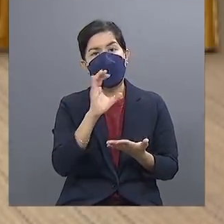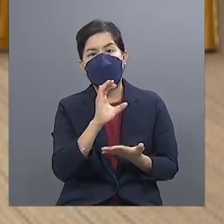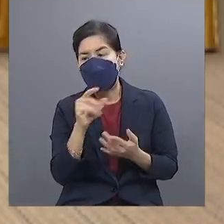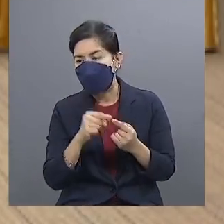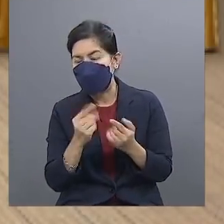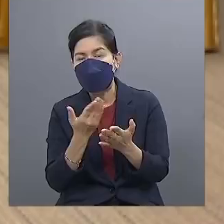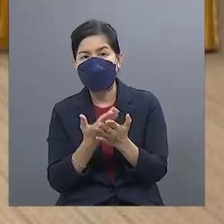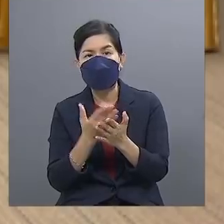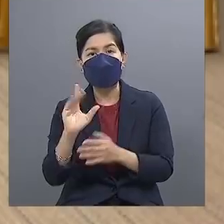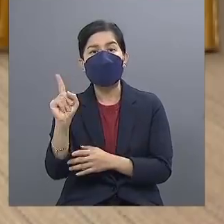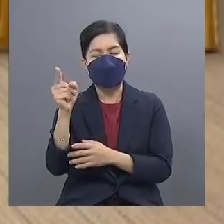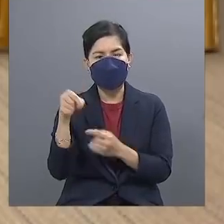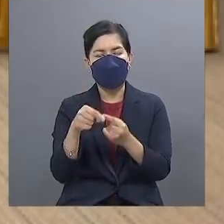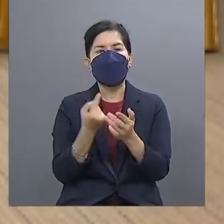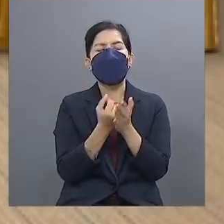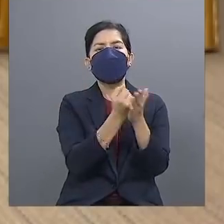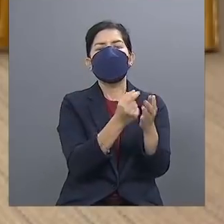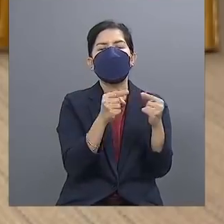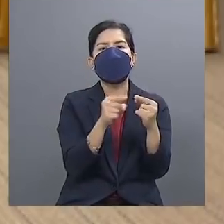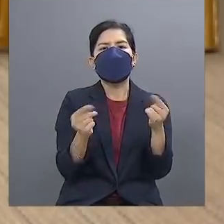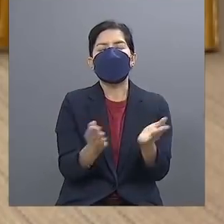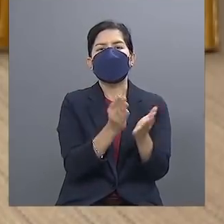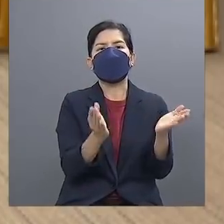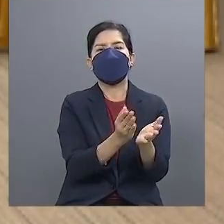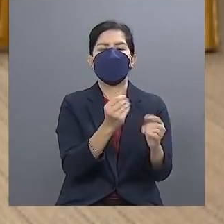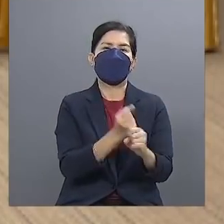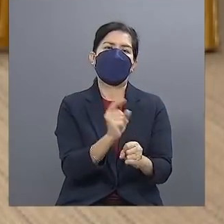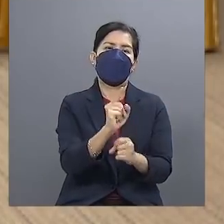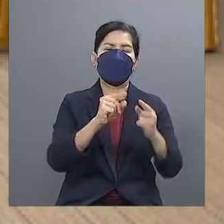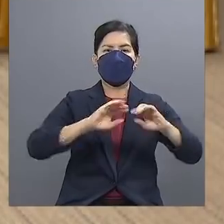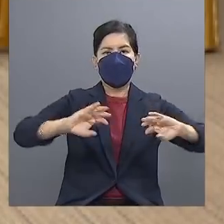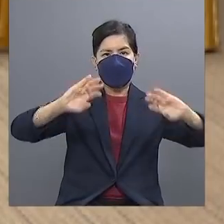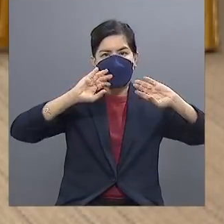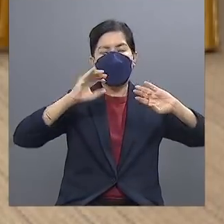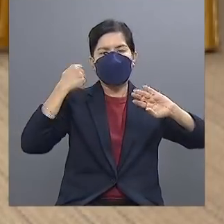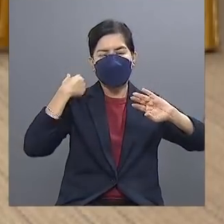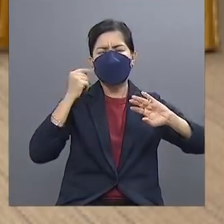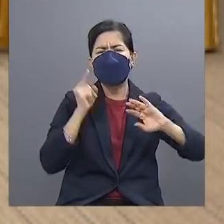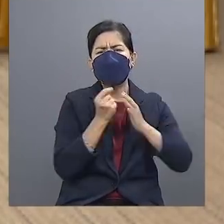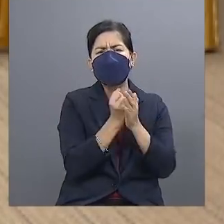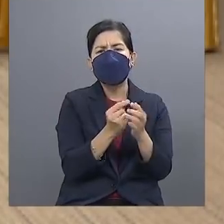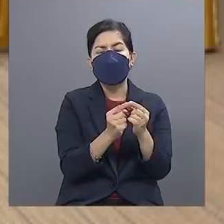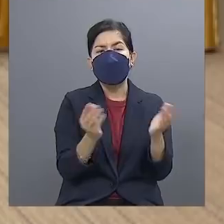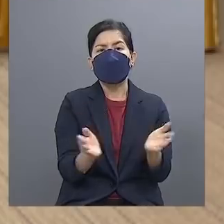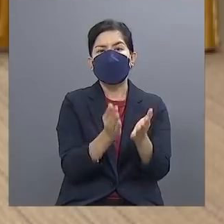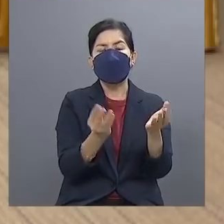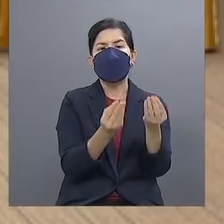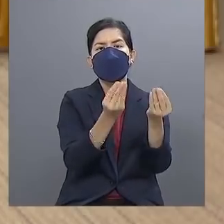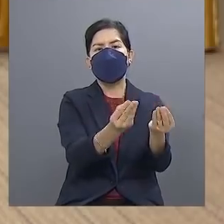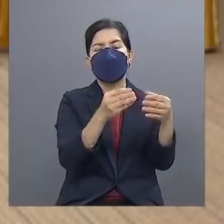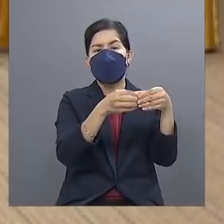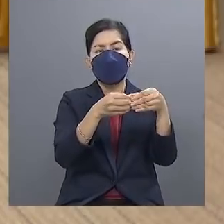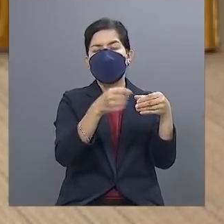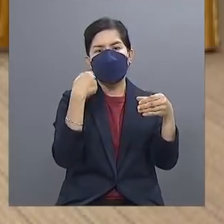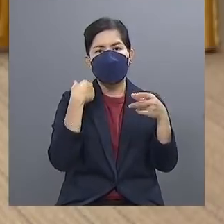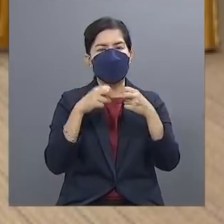ราะตอนนี้เนี่ยรัฐบาลก็จะต้องจัดสรรให้กับเซกเตอร์อื่นที่ได้รับความเดือดร้อนหรือในเรื่องของค่าครองชีพเนี่ยอย่าง